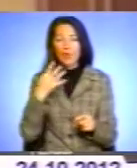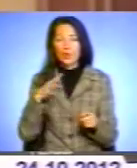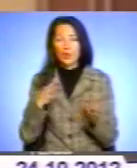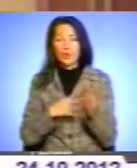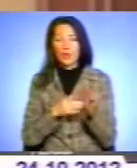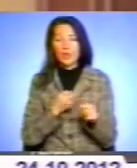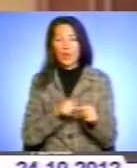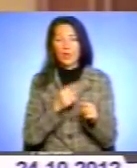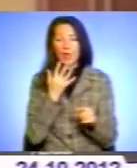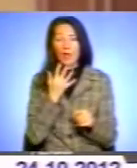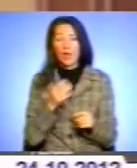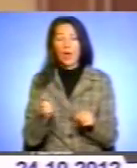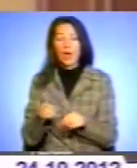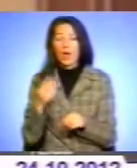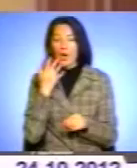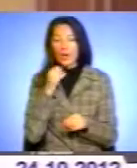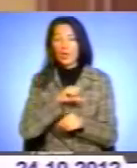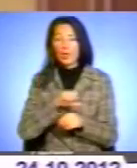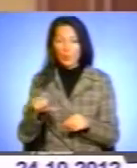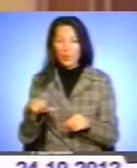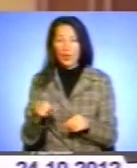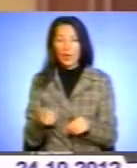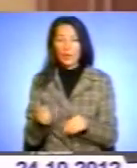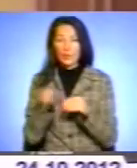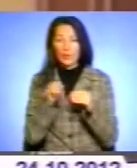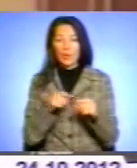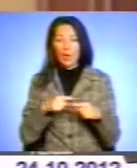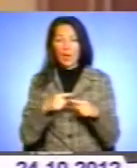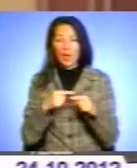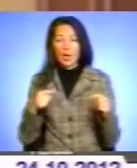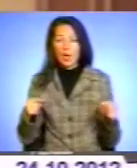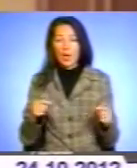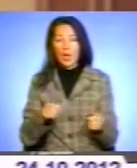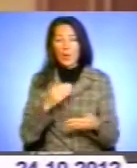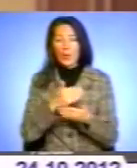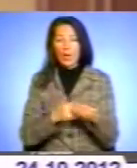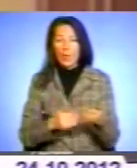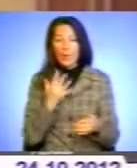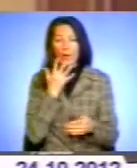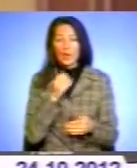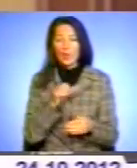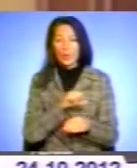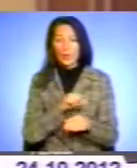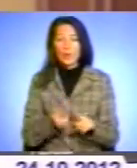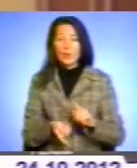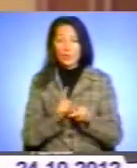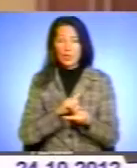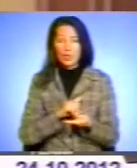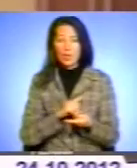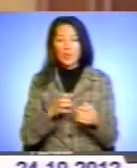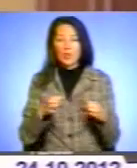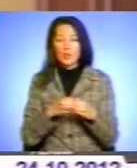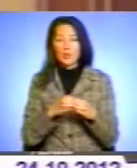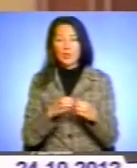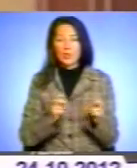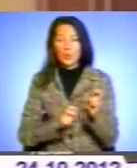дисбаланс усиливается. Программы импортозамещения, локализации производства. Максимальная поддержка государством